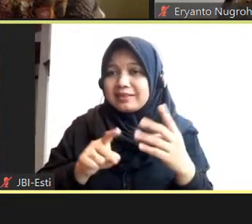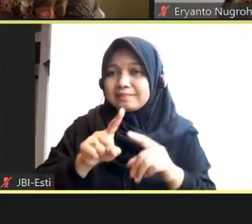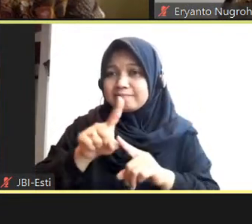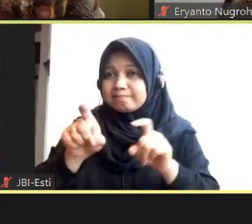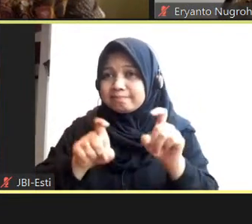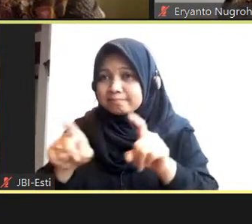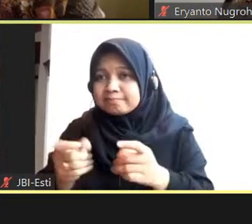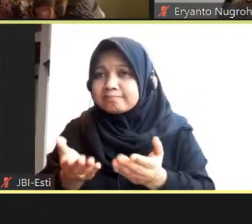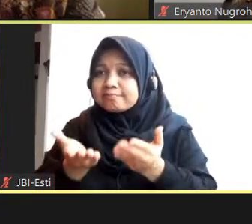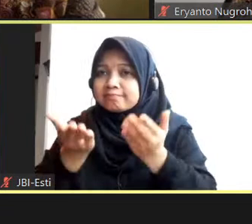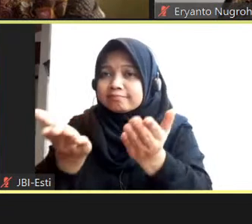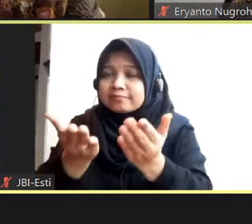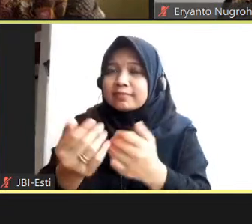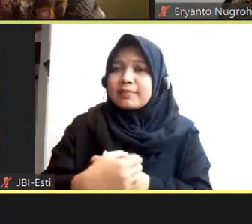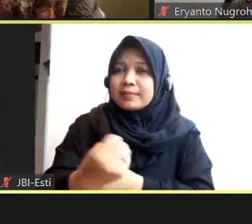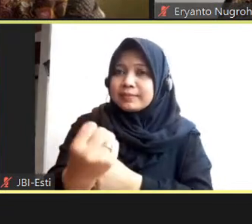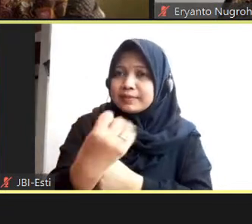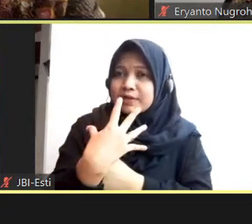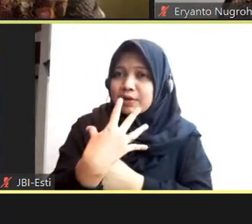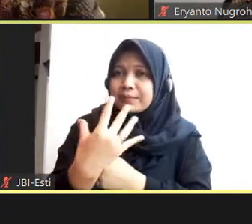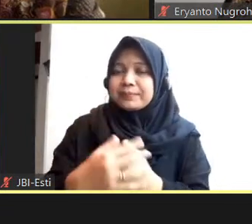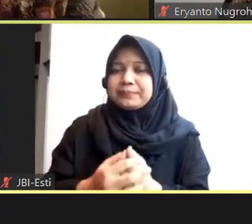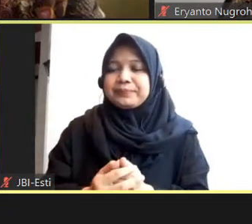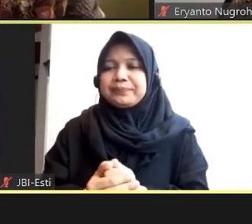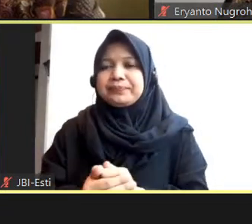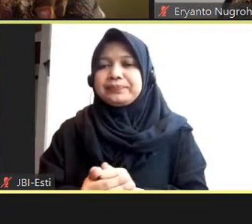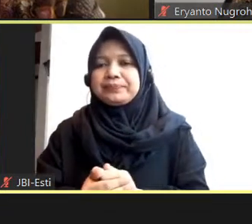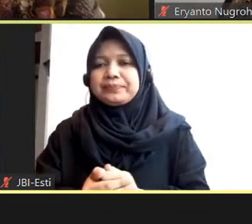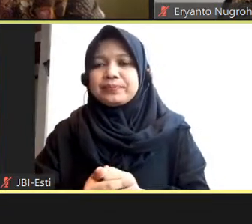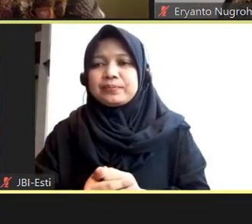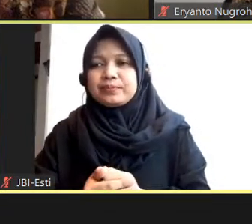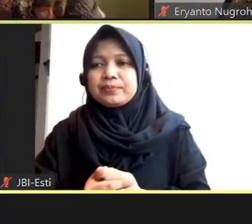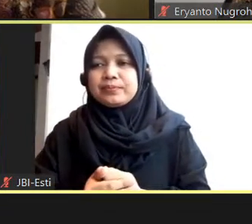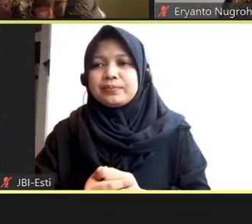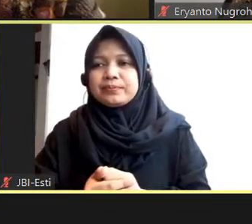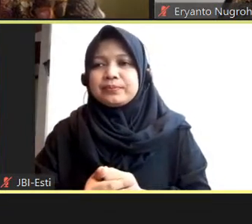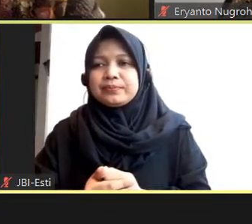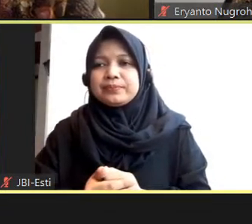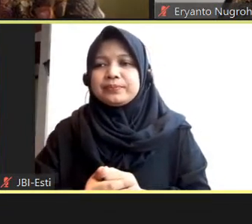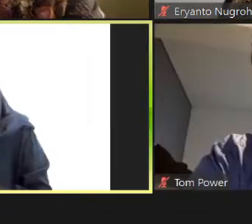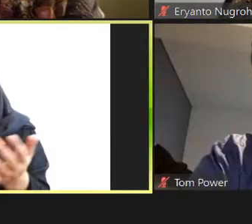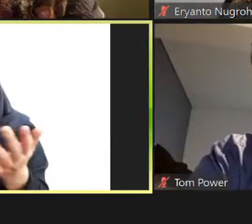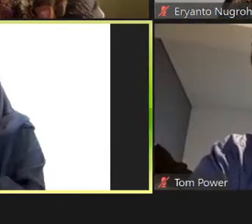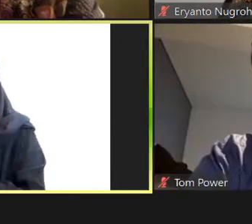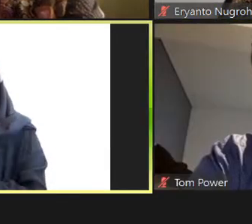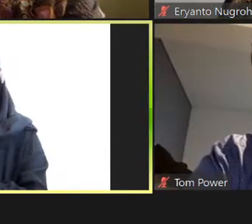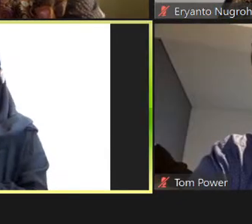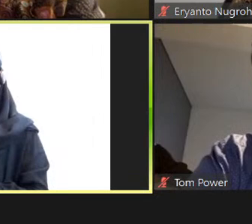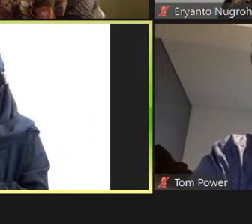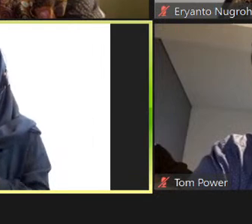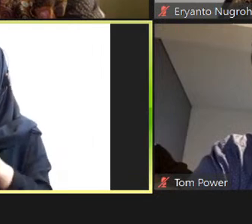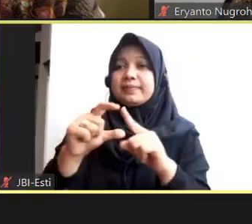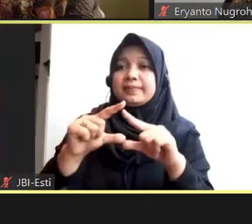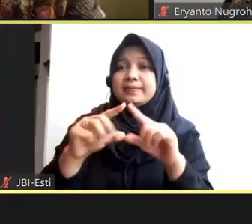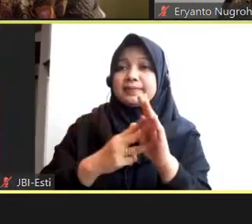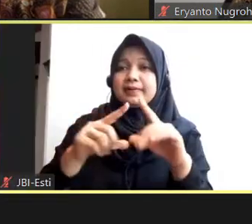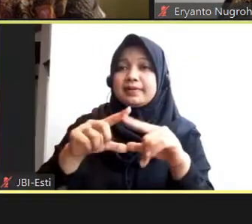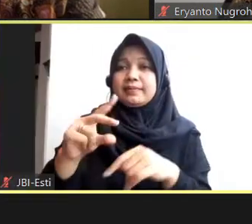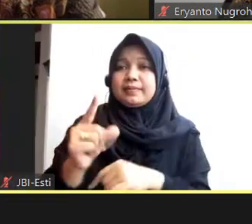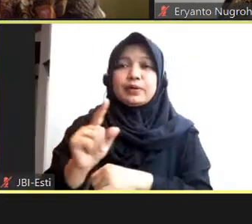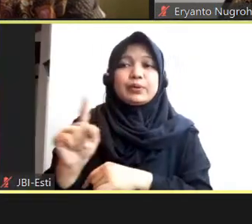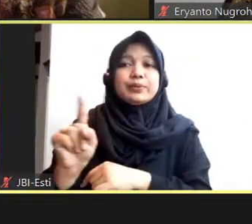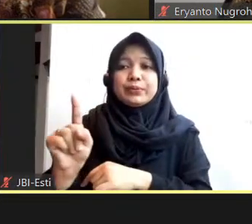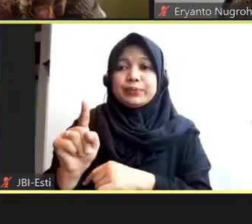para narasumber untuk meresponnya. Saya berikan kesempatan yang pertama untuk Mas Damar dulu.